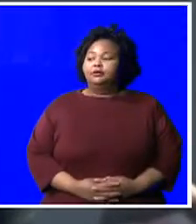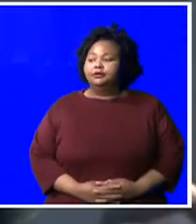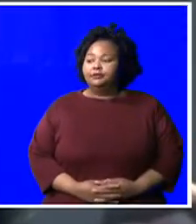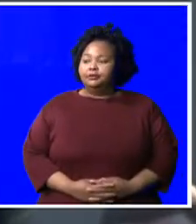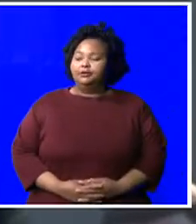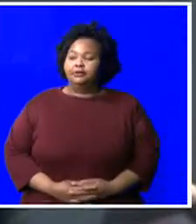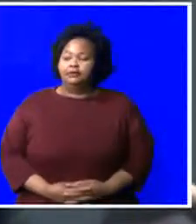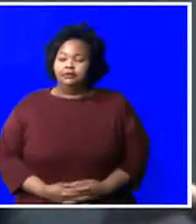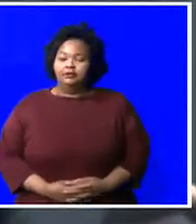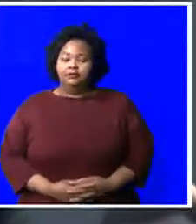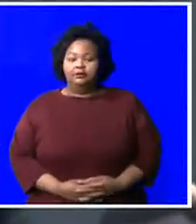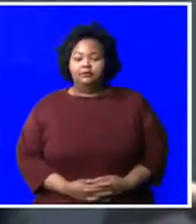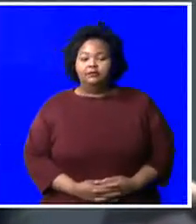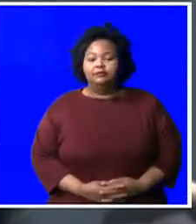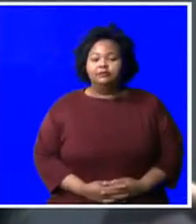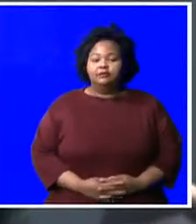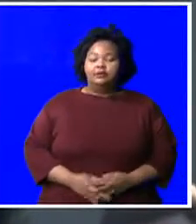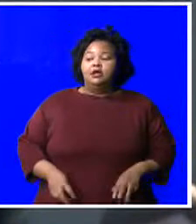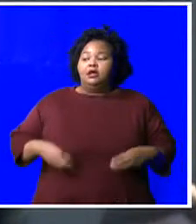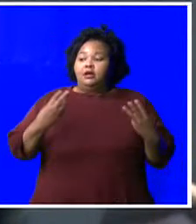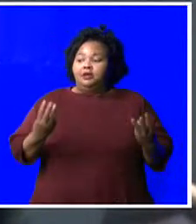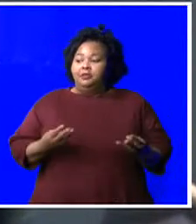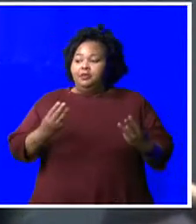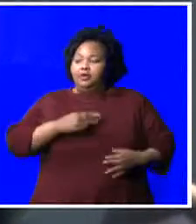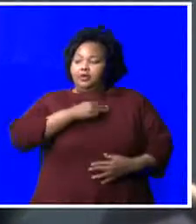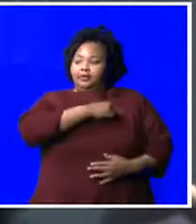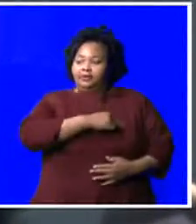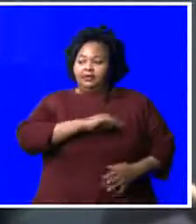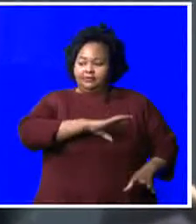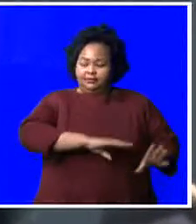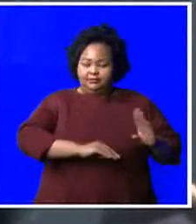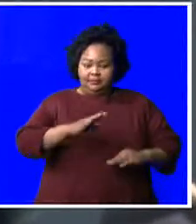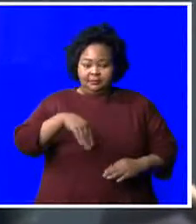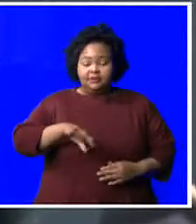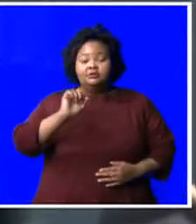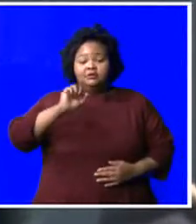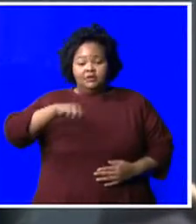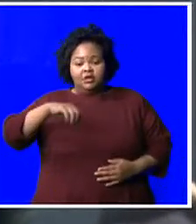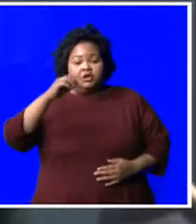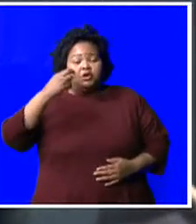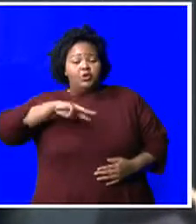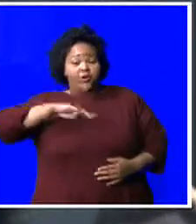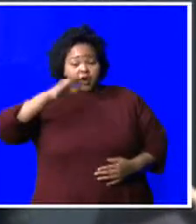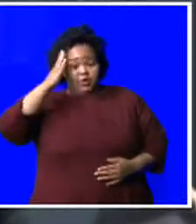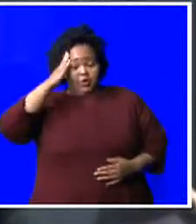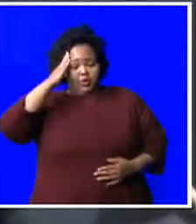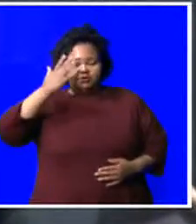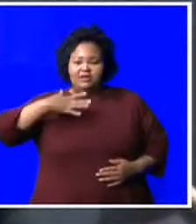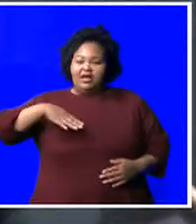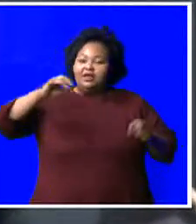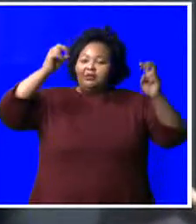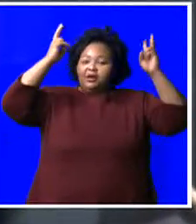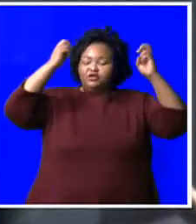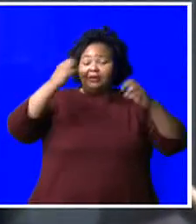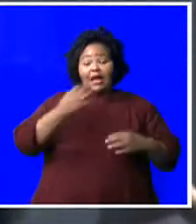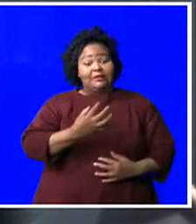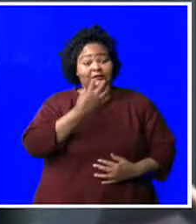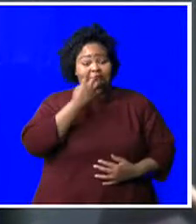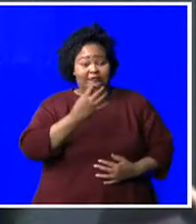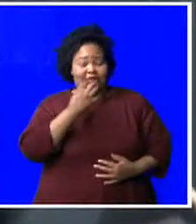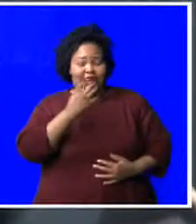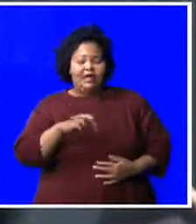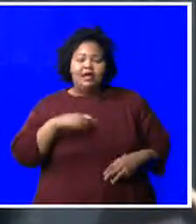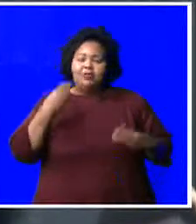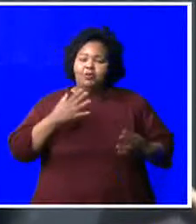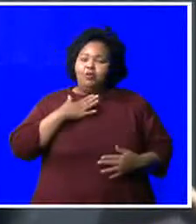nabani kini vele kudzingeka ukuthi kube khona sikuphosako ukuthi mhlambe akuphendvule